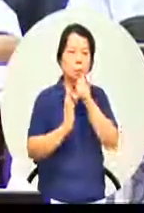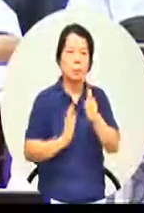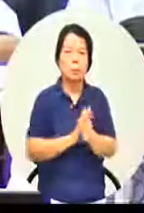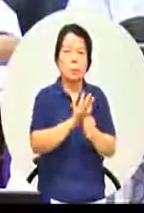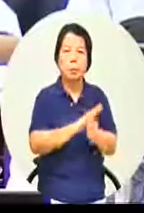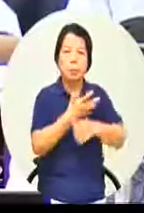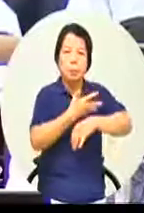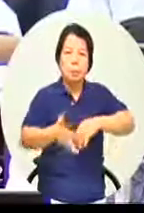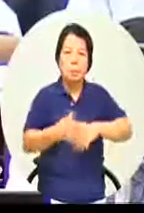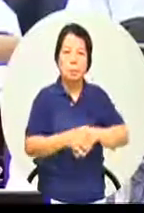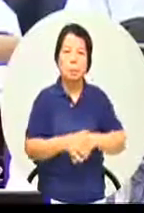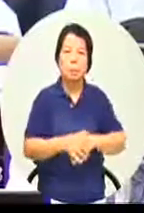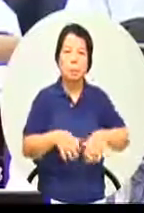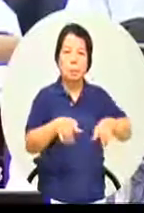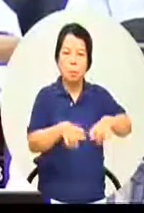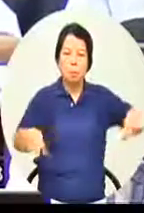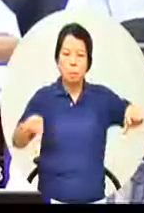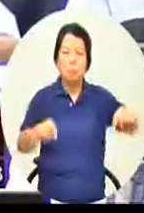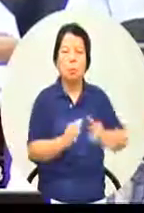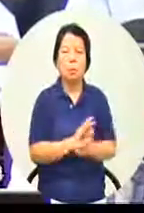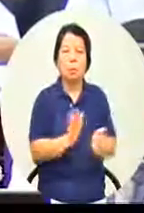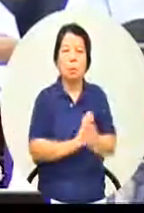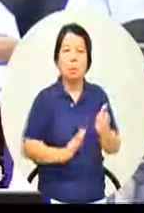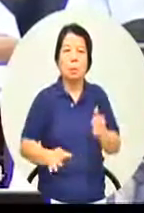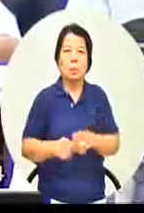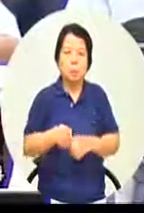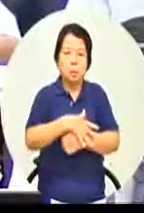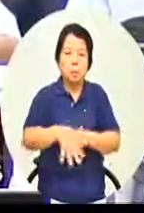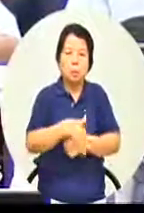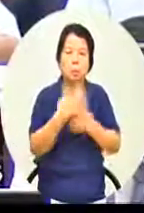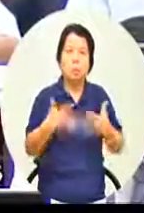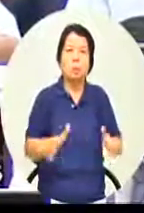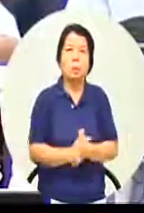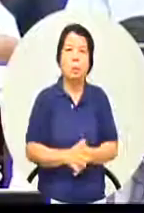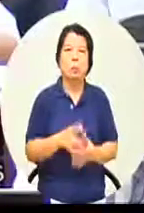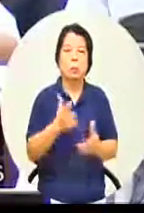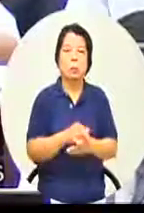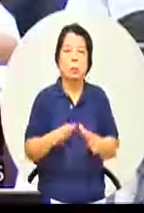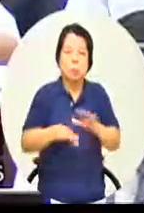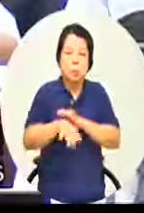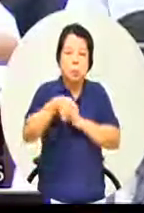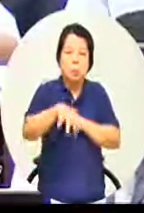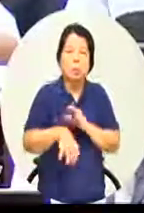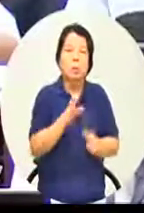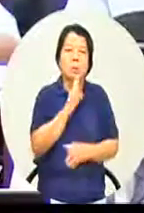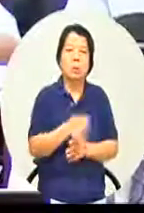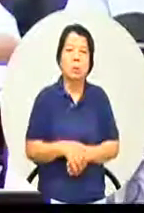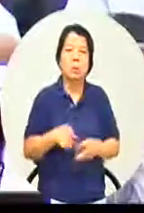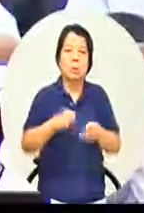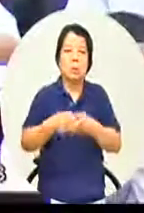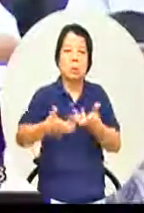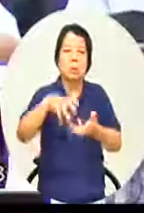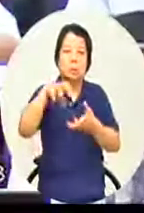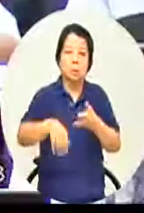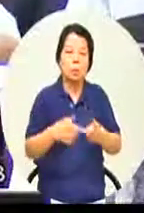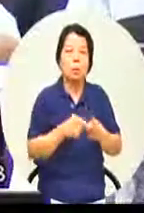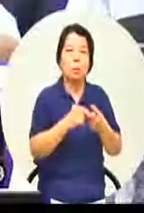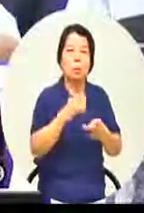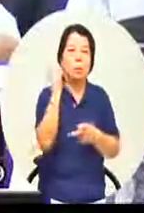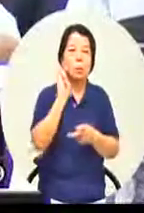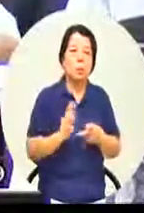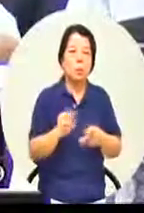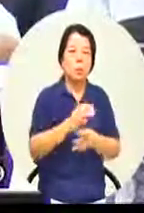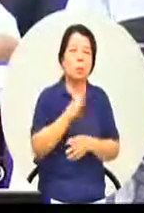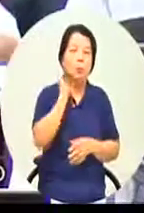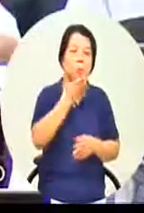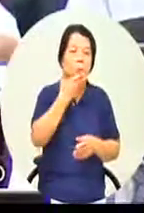整个沿线呢，它所牵涉到的单位非常的多，比如说在场域管理的部分是公务局，那在水质改善的部分是水